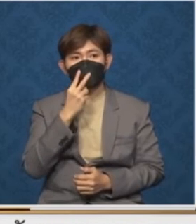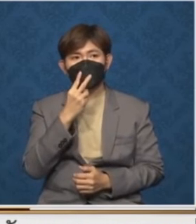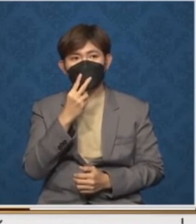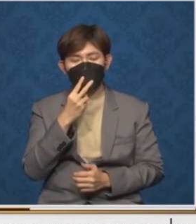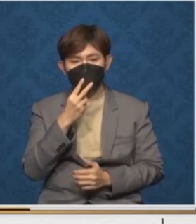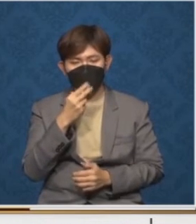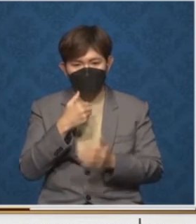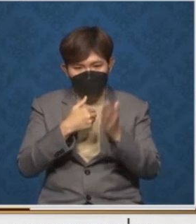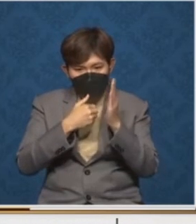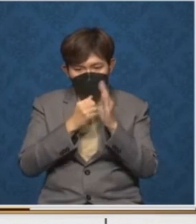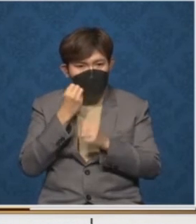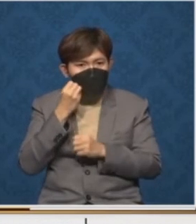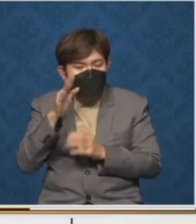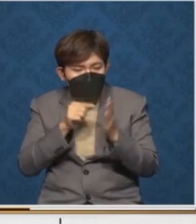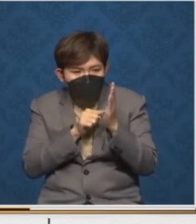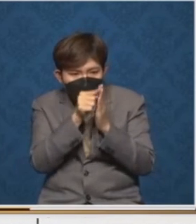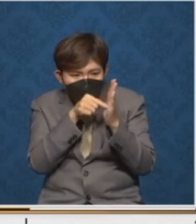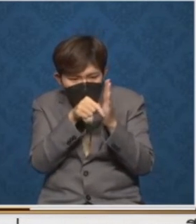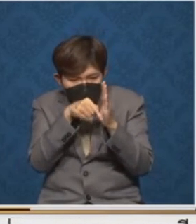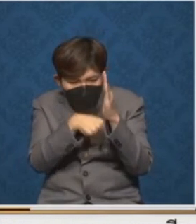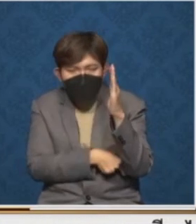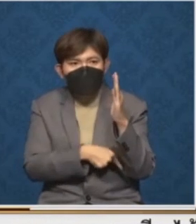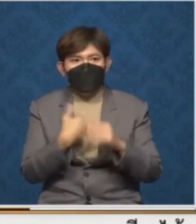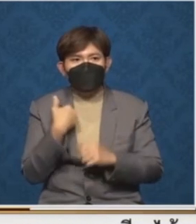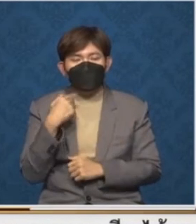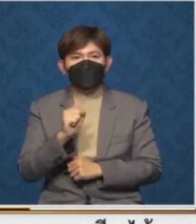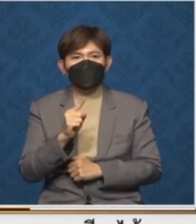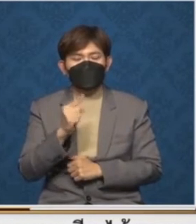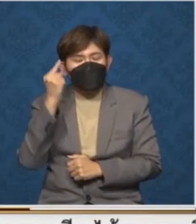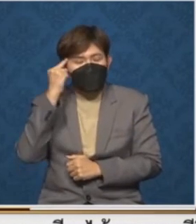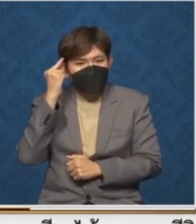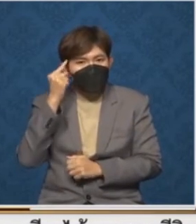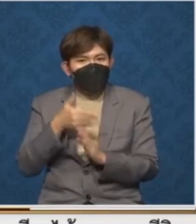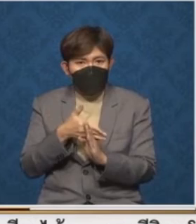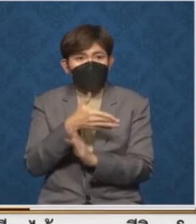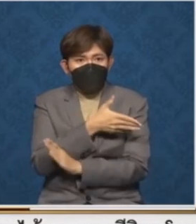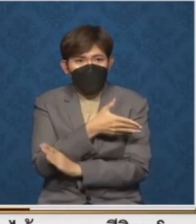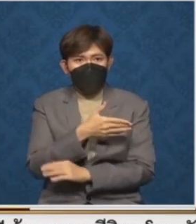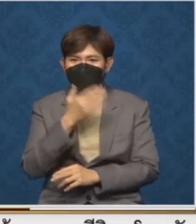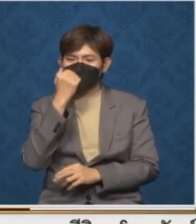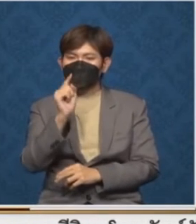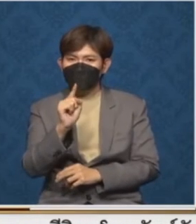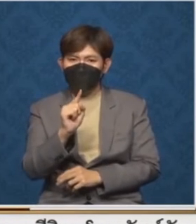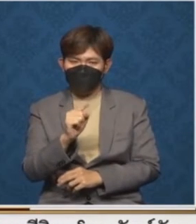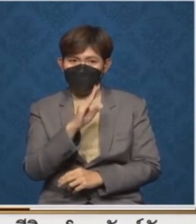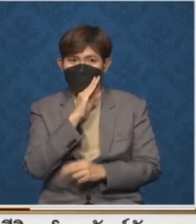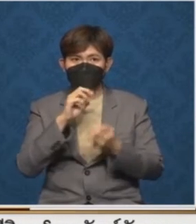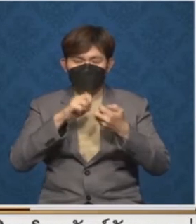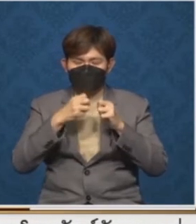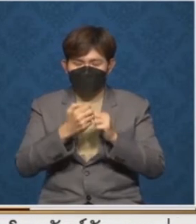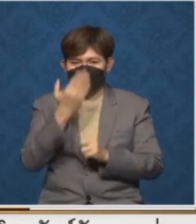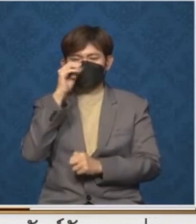เรื่อง lockdown มไปเกี่ยวกัเรื่องพอร์กอรชุกเฉินพอร์กอชุเฉิน สมัเถอะก่เรีกกฎอร์ยการศึก